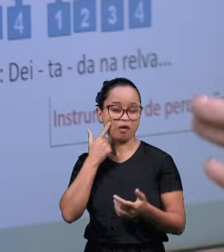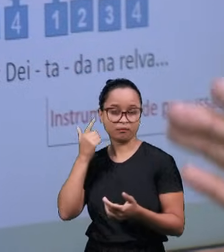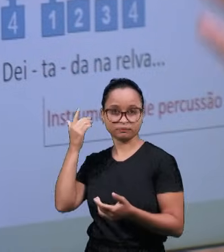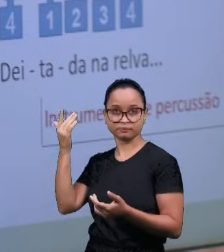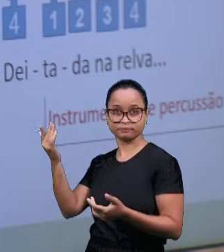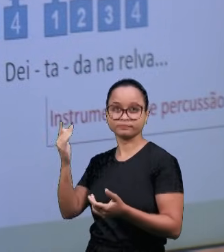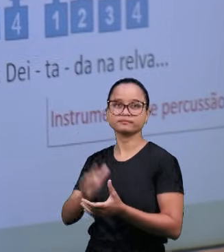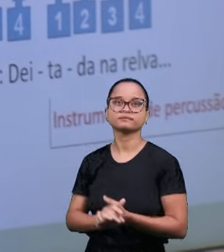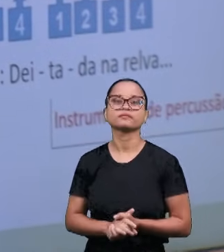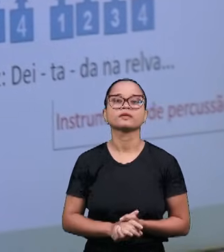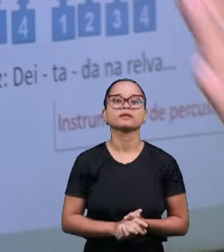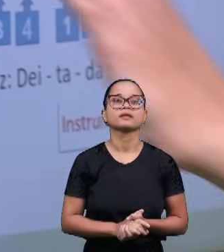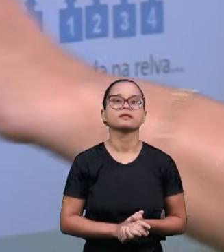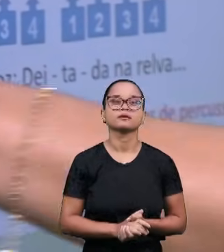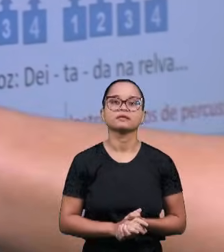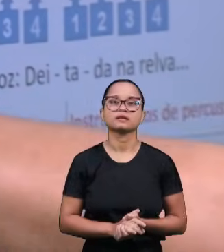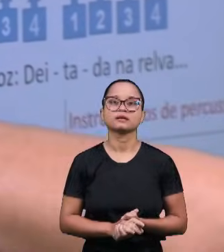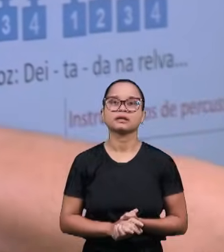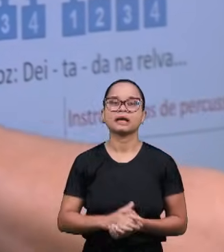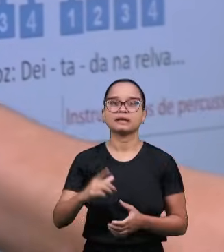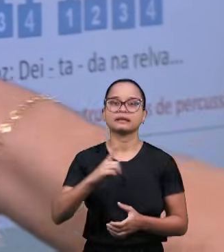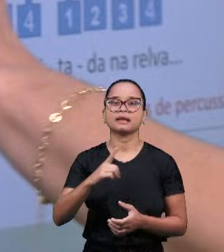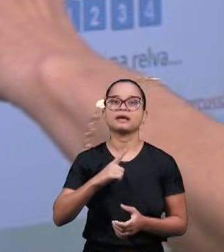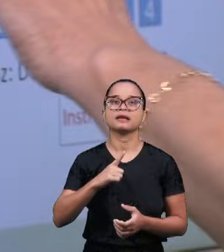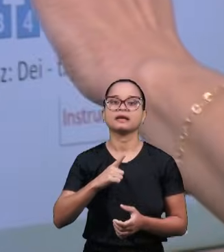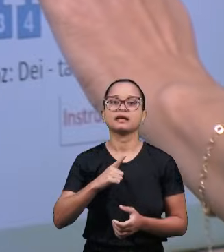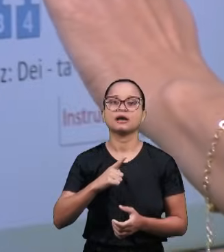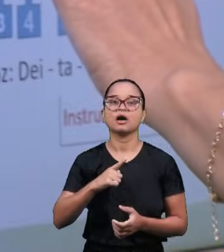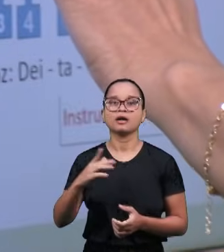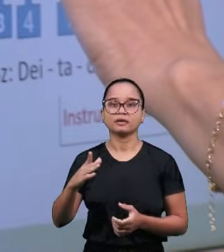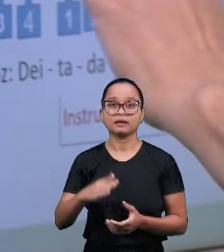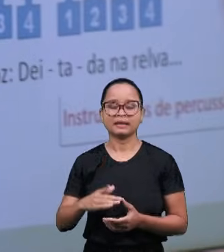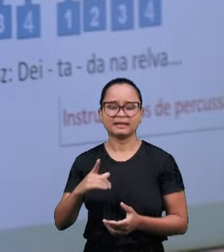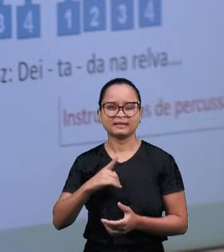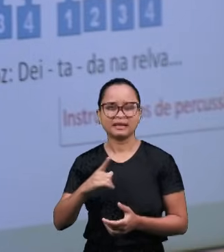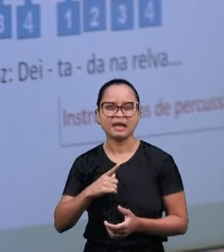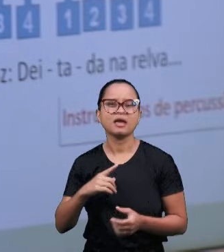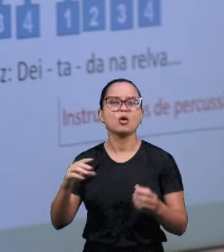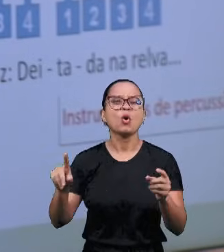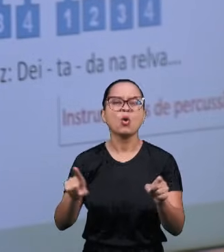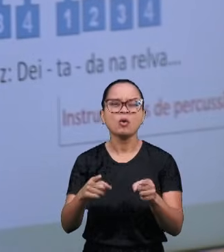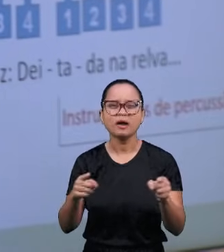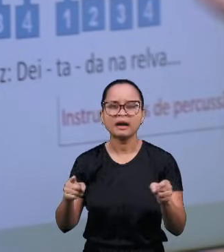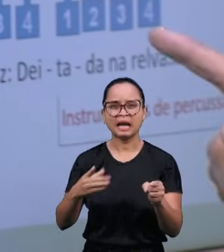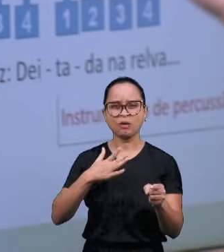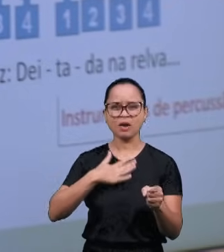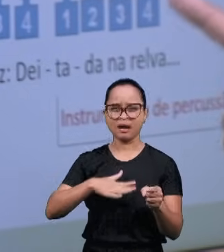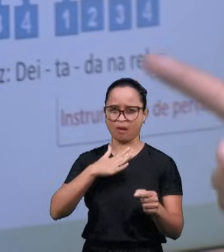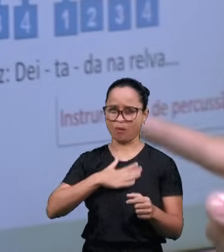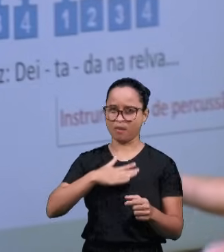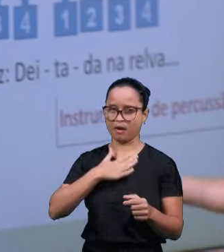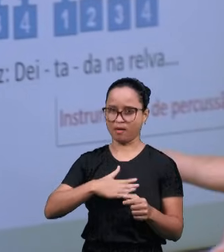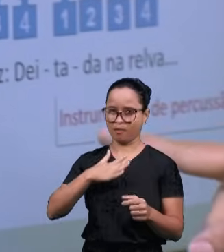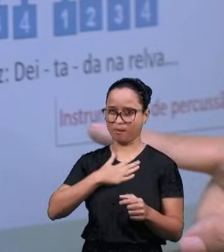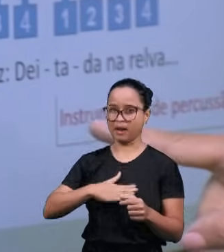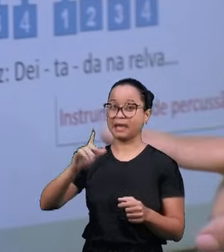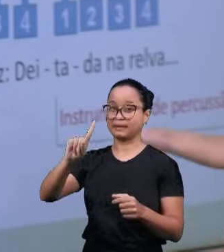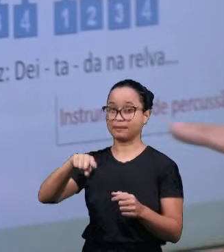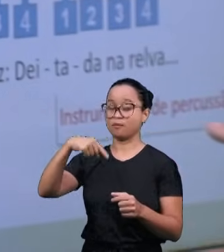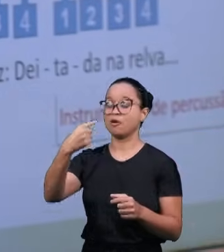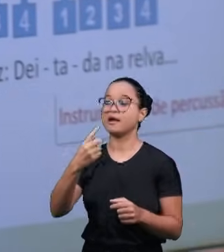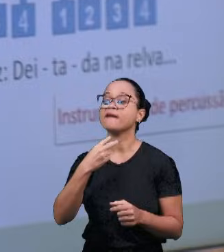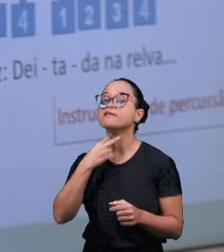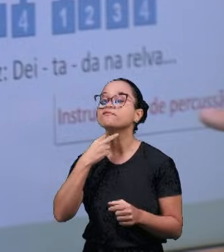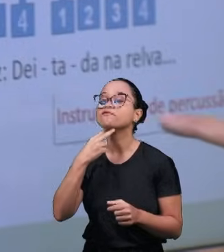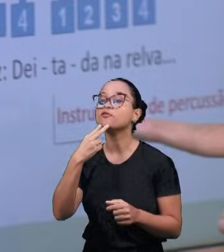d'abord, on va commencer avec les instruments de mélodie. Et après, ensemble avec la voix,